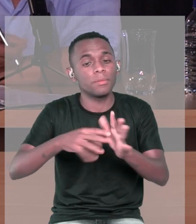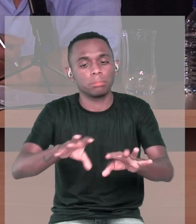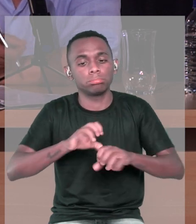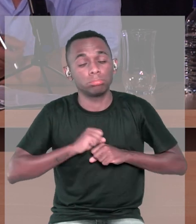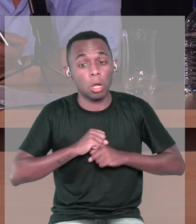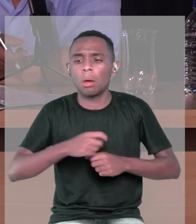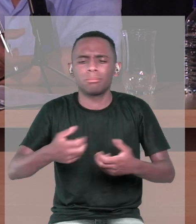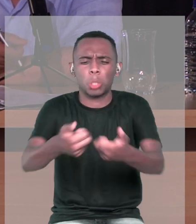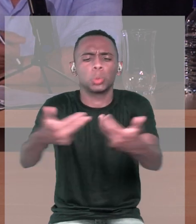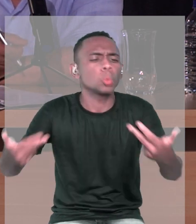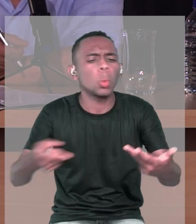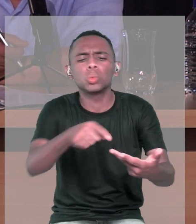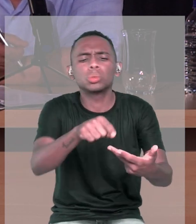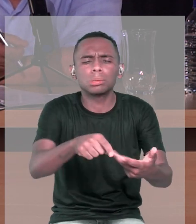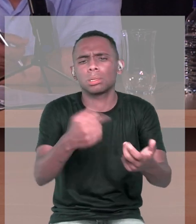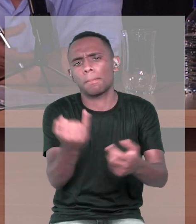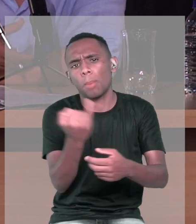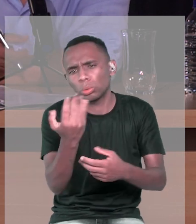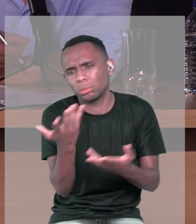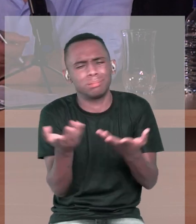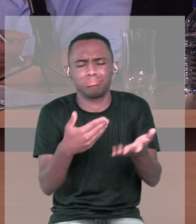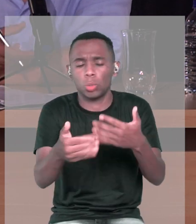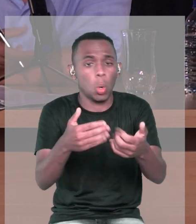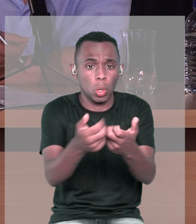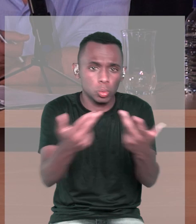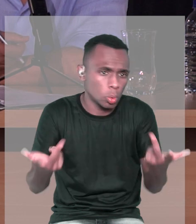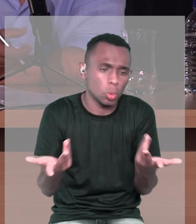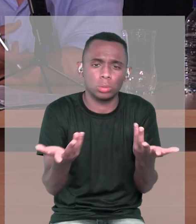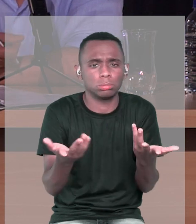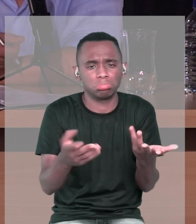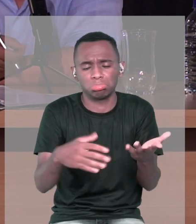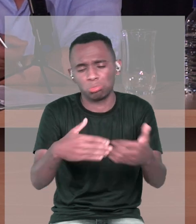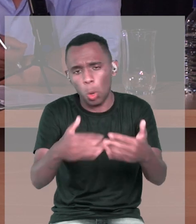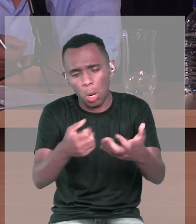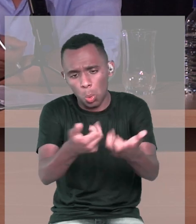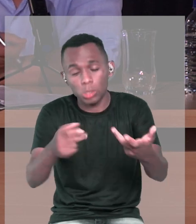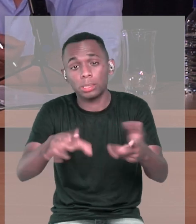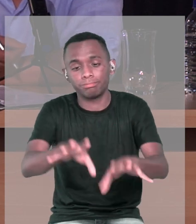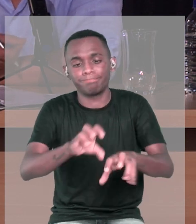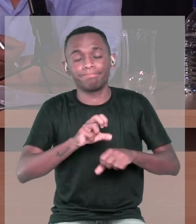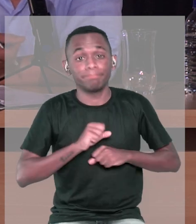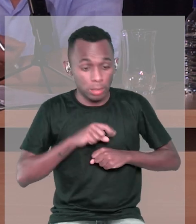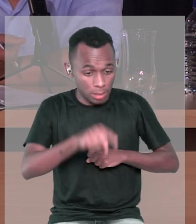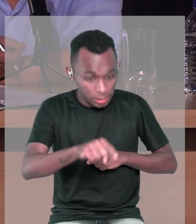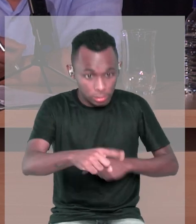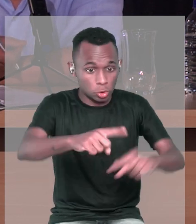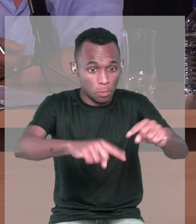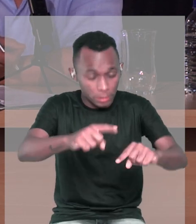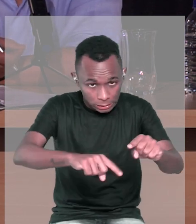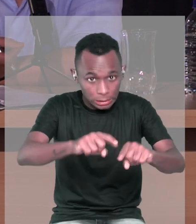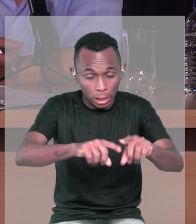uma matéria-prima, que seja lã, couro ou da cerâmica. Se apropriar dessa